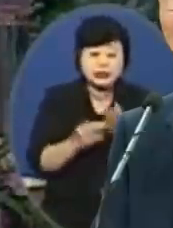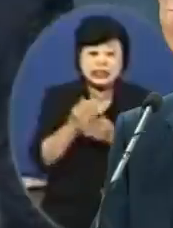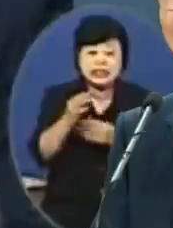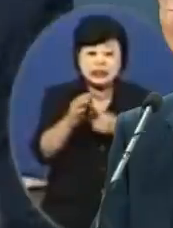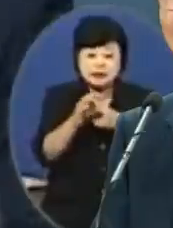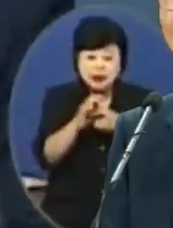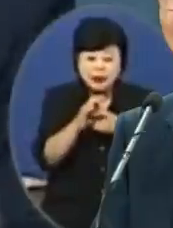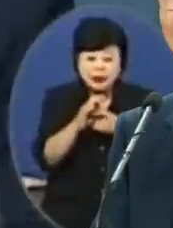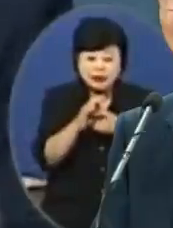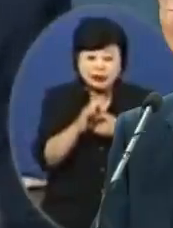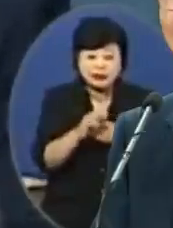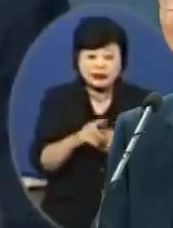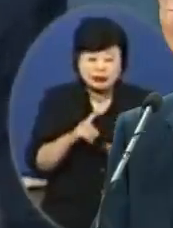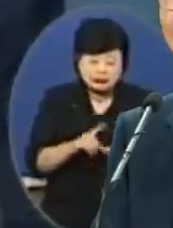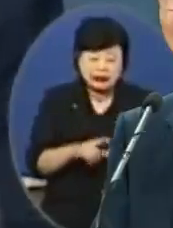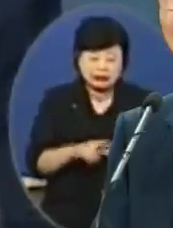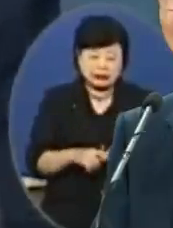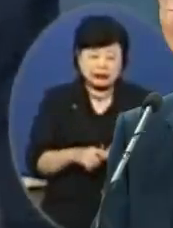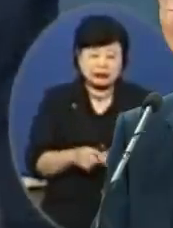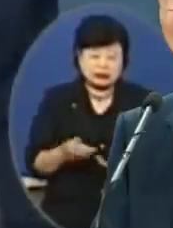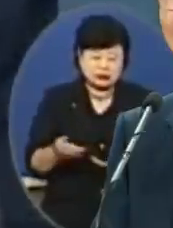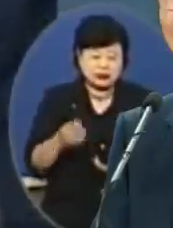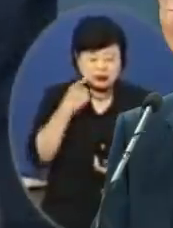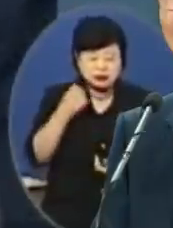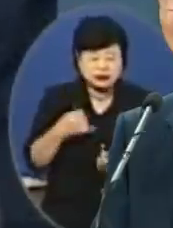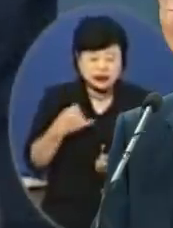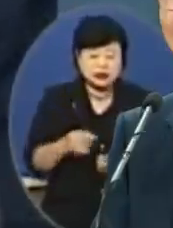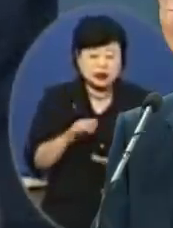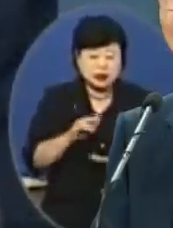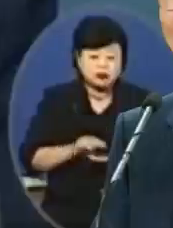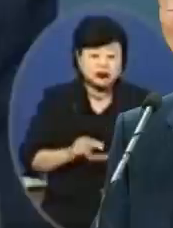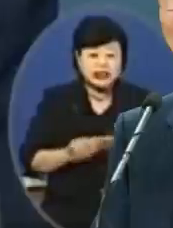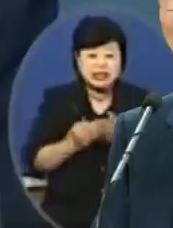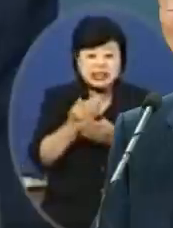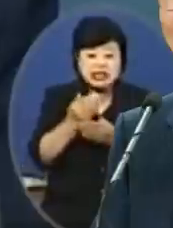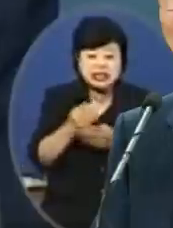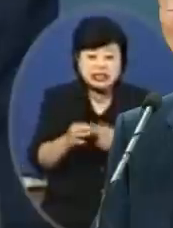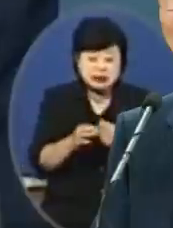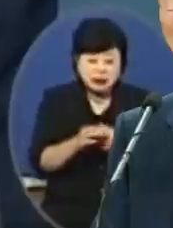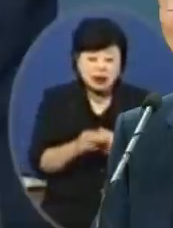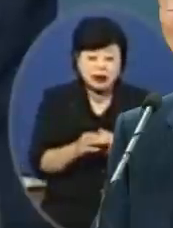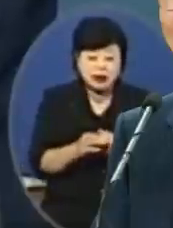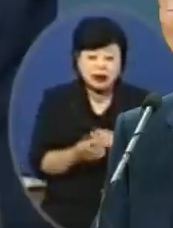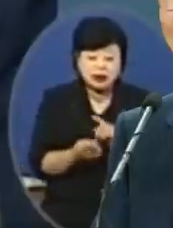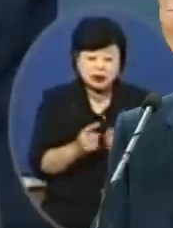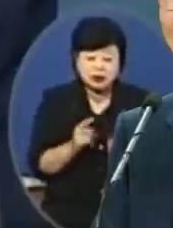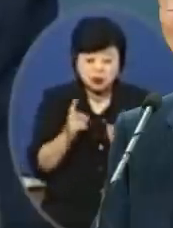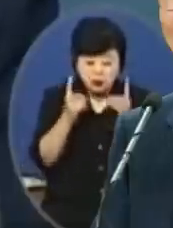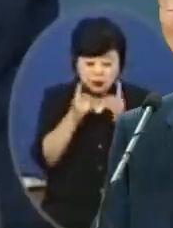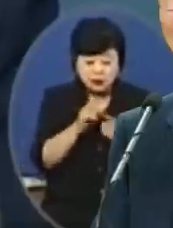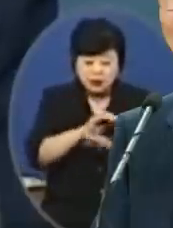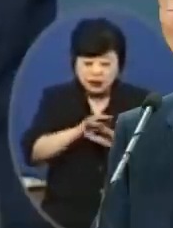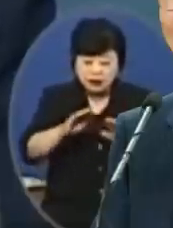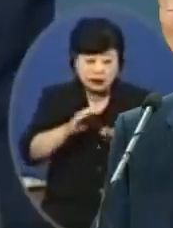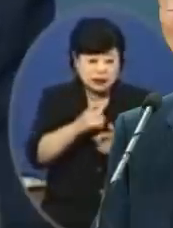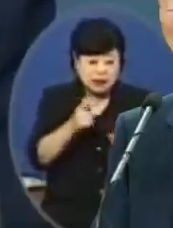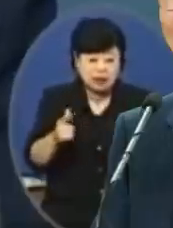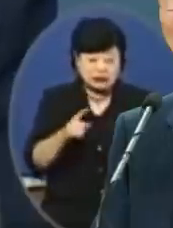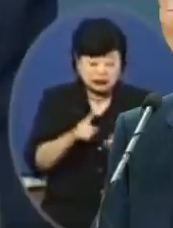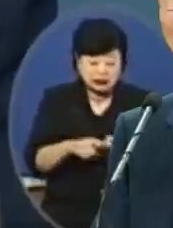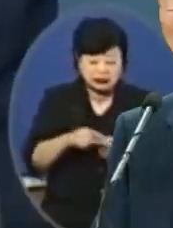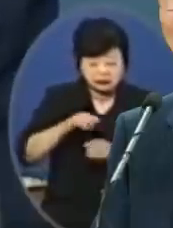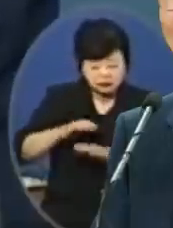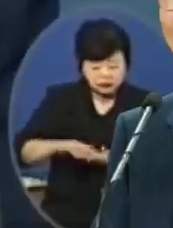생기면 눌러버리는 것입니다. 부모 자식 간의 문제도 터놓고 만나서 해결하려고 하지 않고